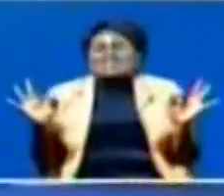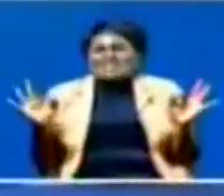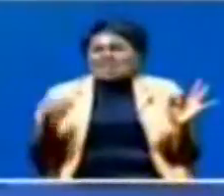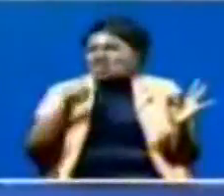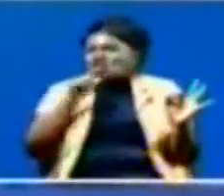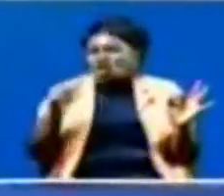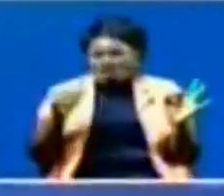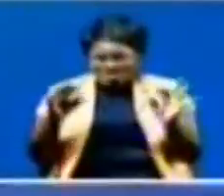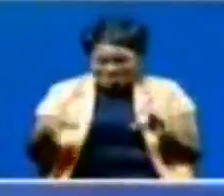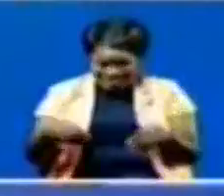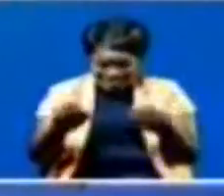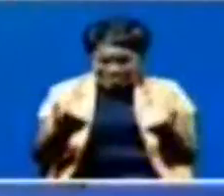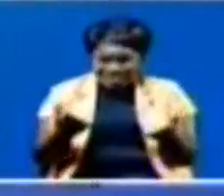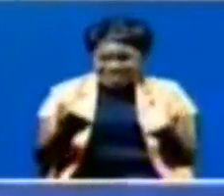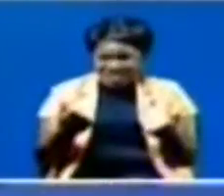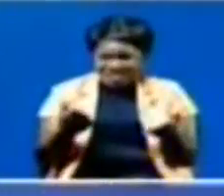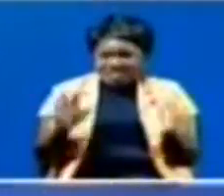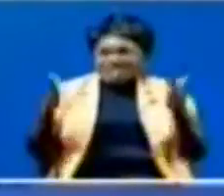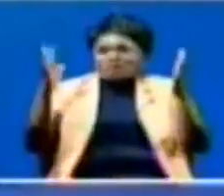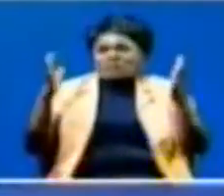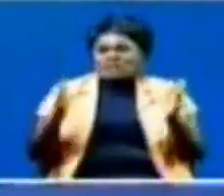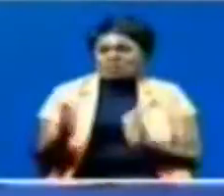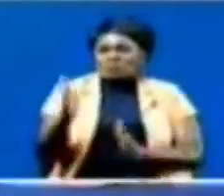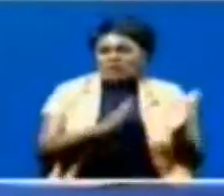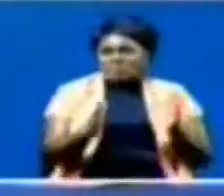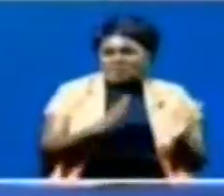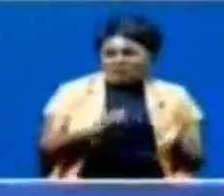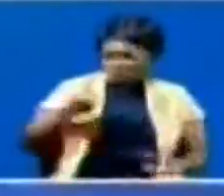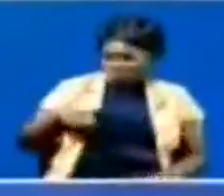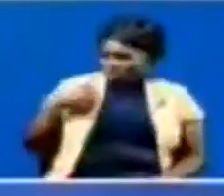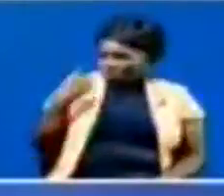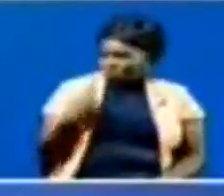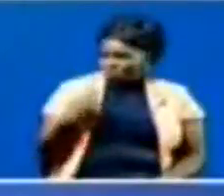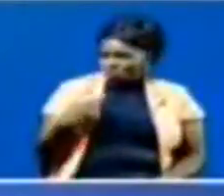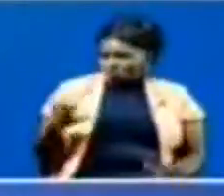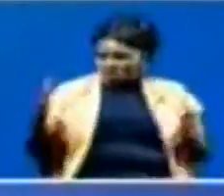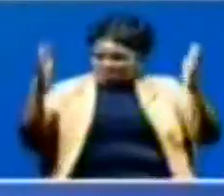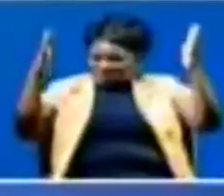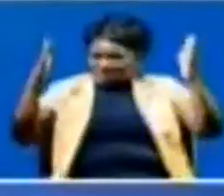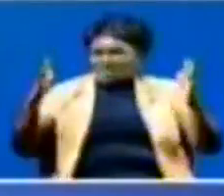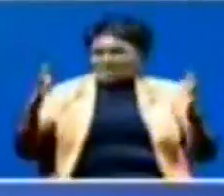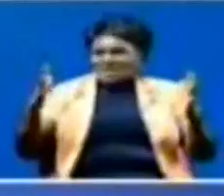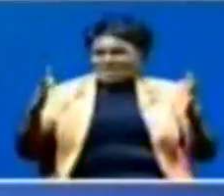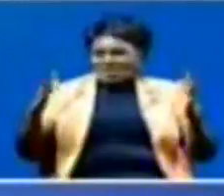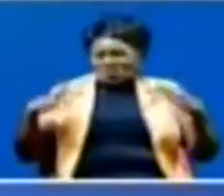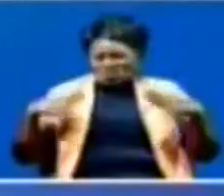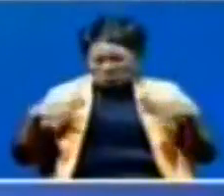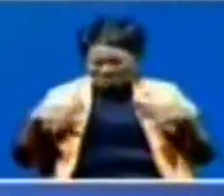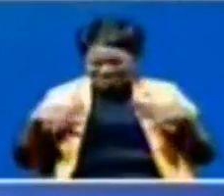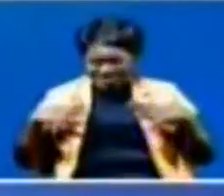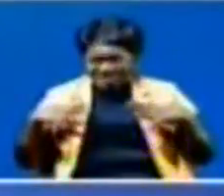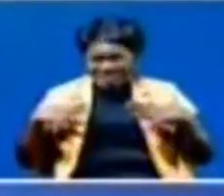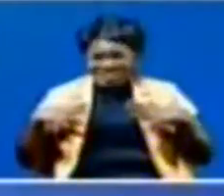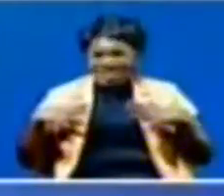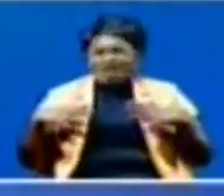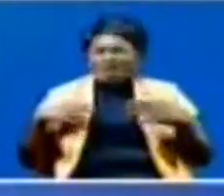ati mapambo. Ni nani alikwambia Christmas ni mapambo ya wanawake? Na ni sherehe hii holiday. Babu na kazi.